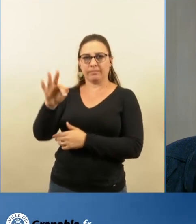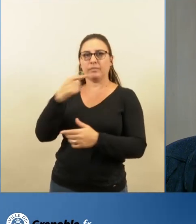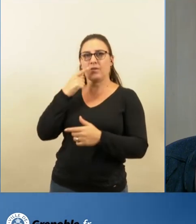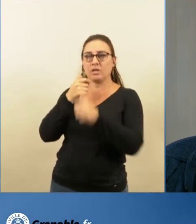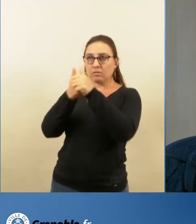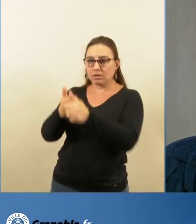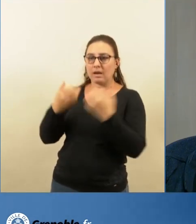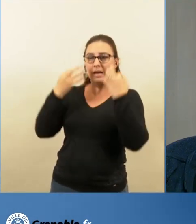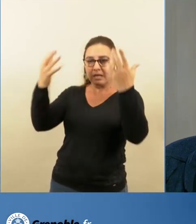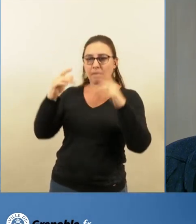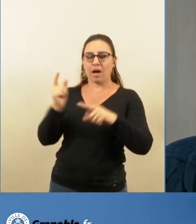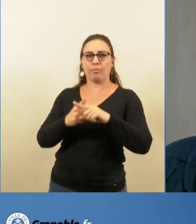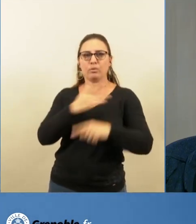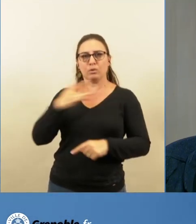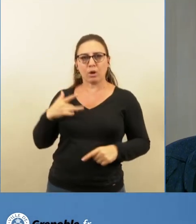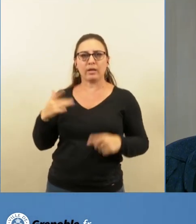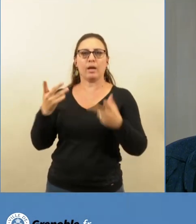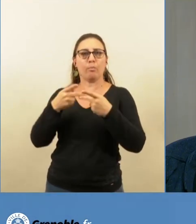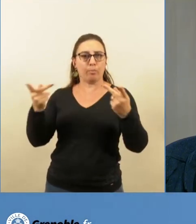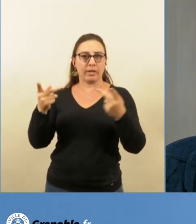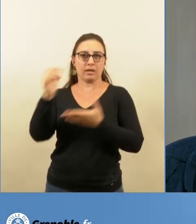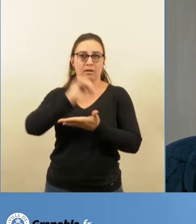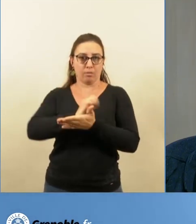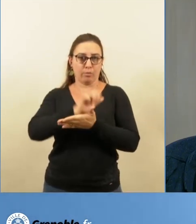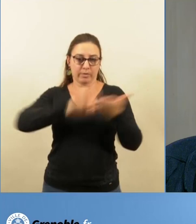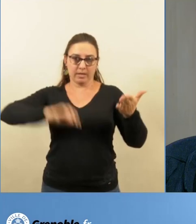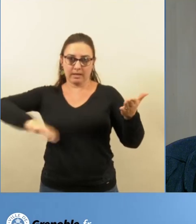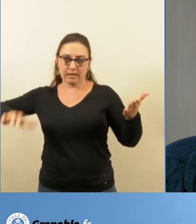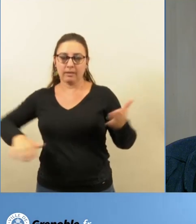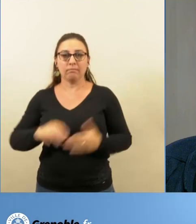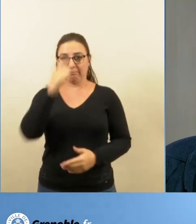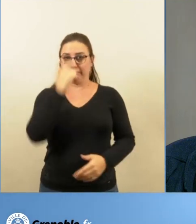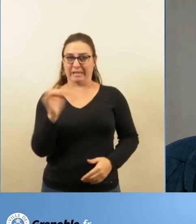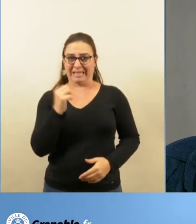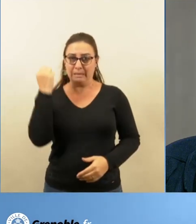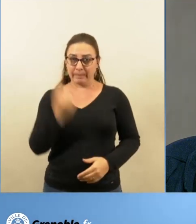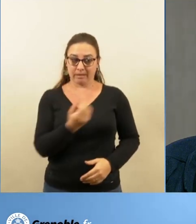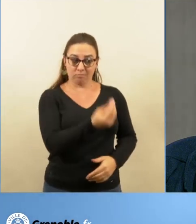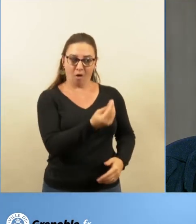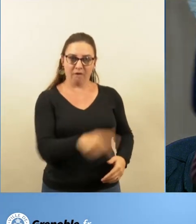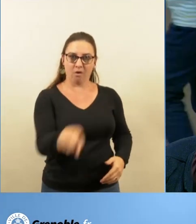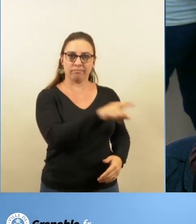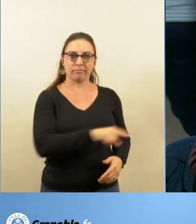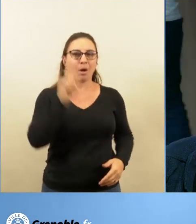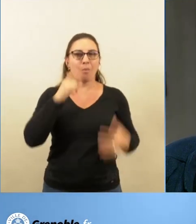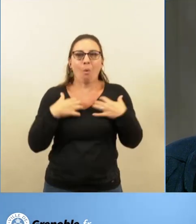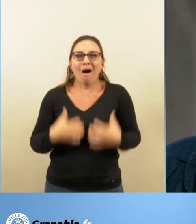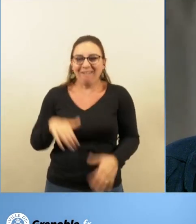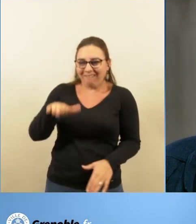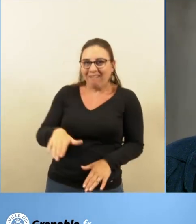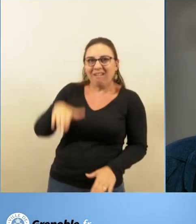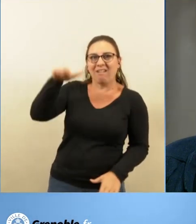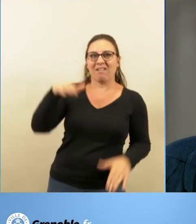des hautes études en santé publique ont publié cette étude montre que ce sont les enfants qui payent un lourd tribu puisque leur organisme encore